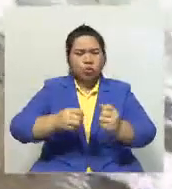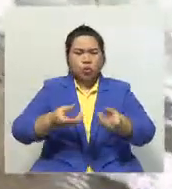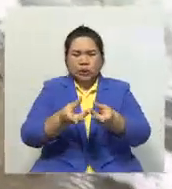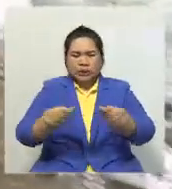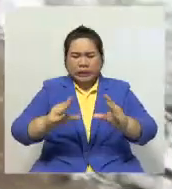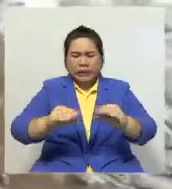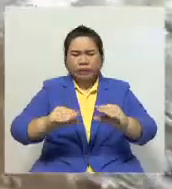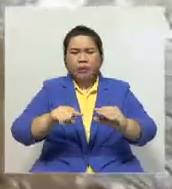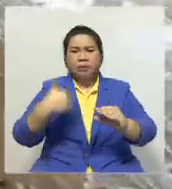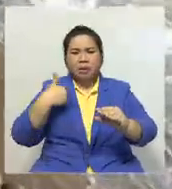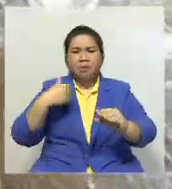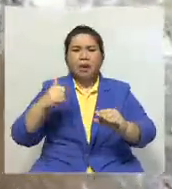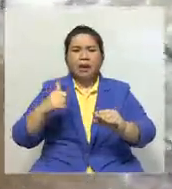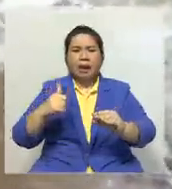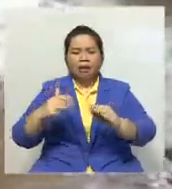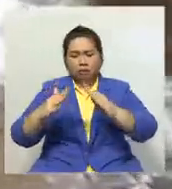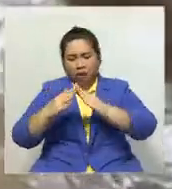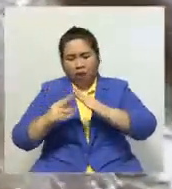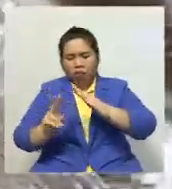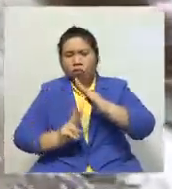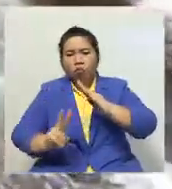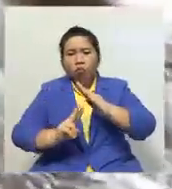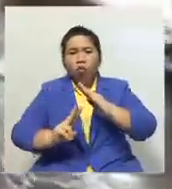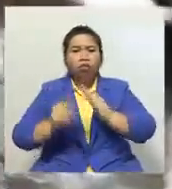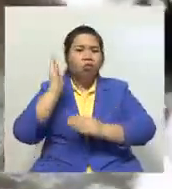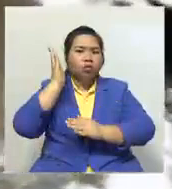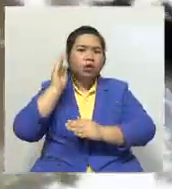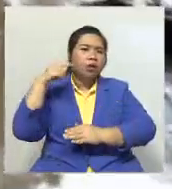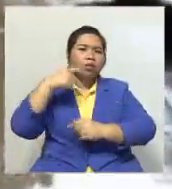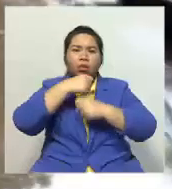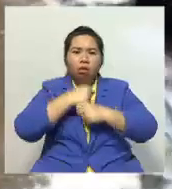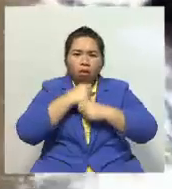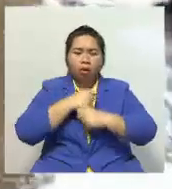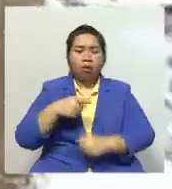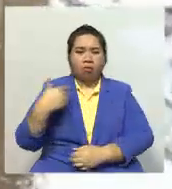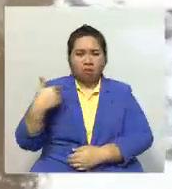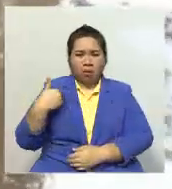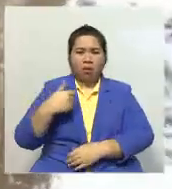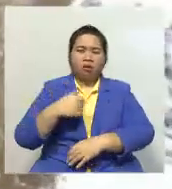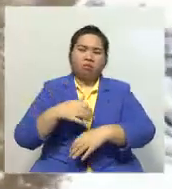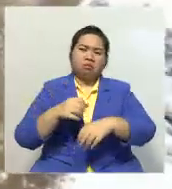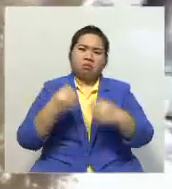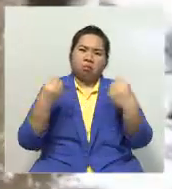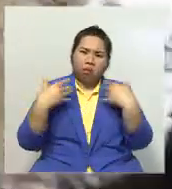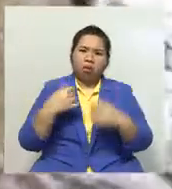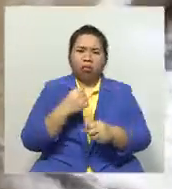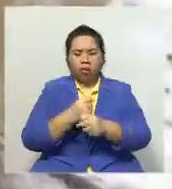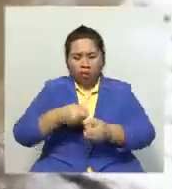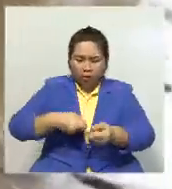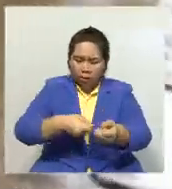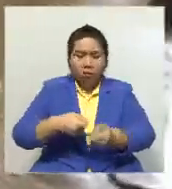ยอะบางบ้านก็อยู่กัน2คนตายายอย่างเงี้ยเขาไม่มีกำลังที่จะทำความสะอาดเพราะความเสียหายมากน